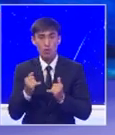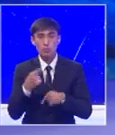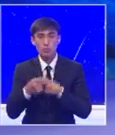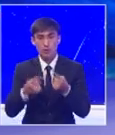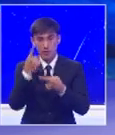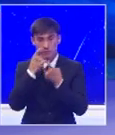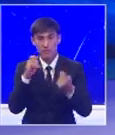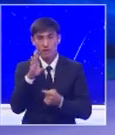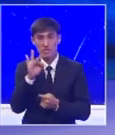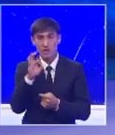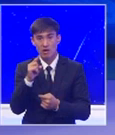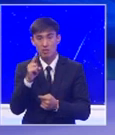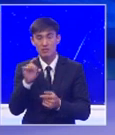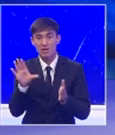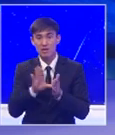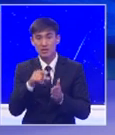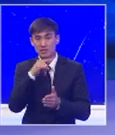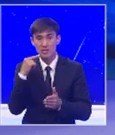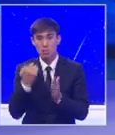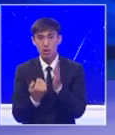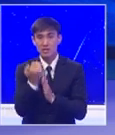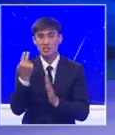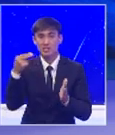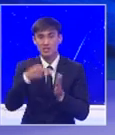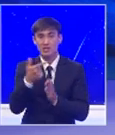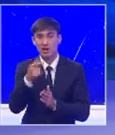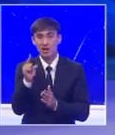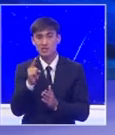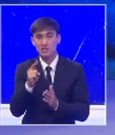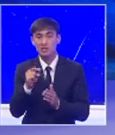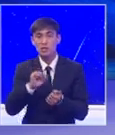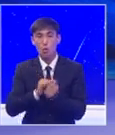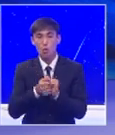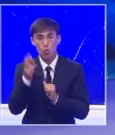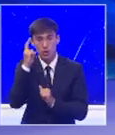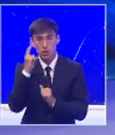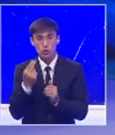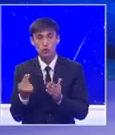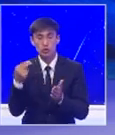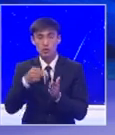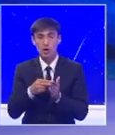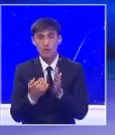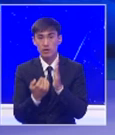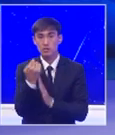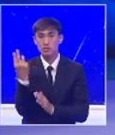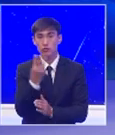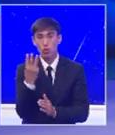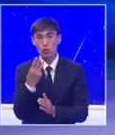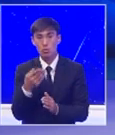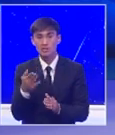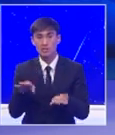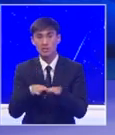объявила эмбарго российским энергоносителям, поднялись цены на газ, в том числе и на уголь. Стоимость выросла примерно втрое по